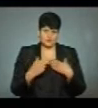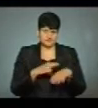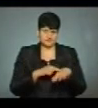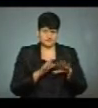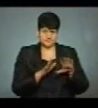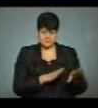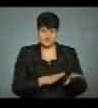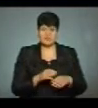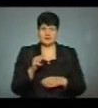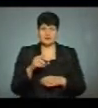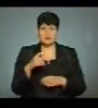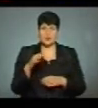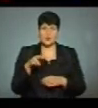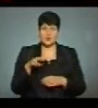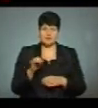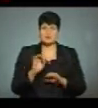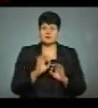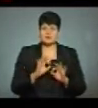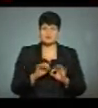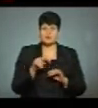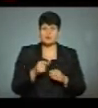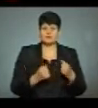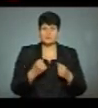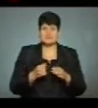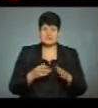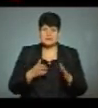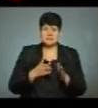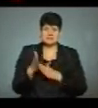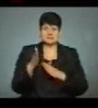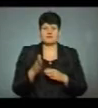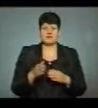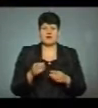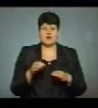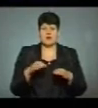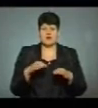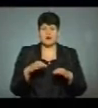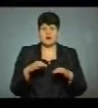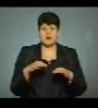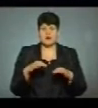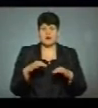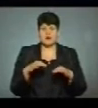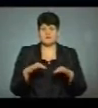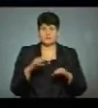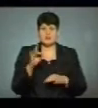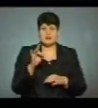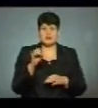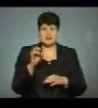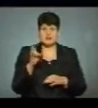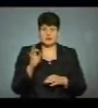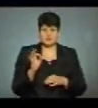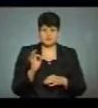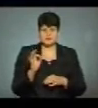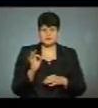Тарас Хомів, водій автомобіля ВАЗ, розповів, його автівку зачепив водій Рено. Їхав, лапав гаузу, зачепив. Що більше